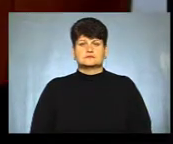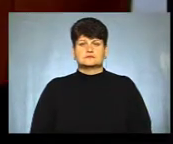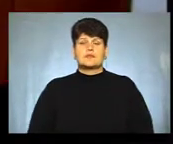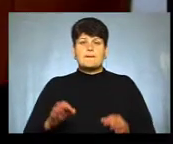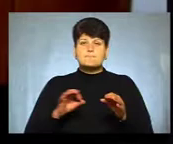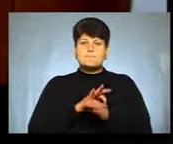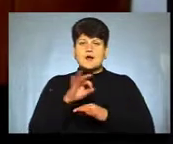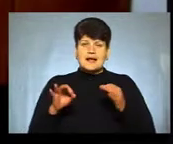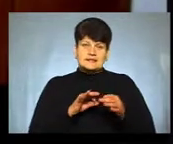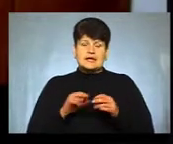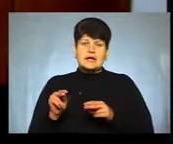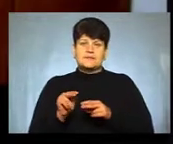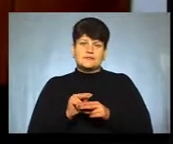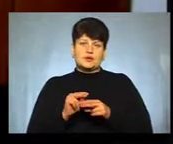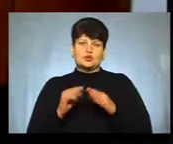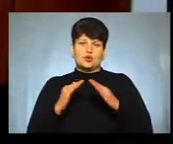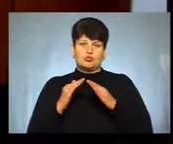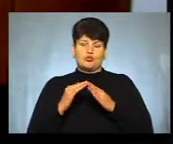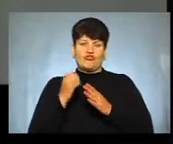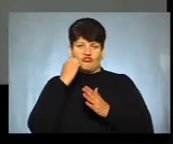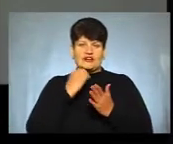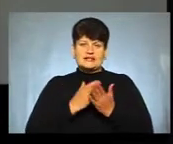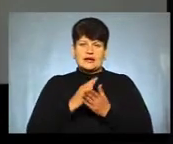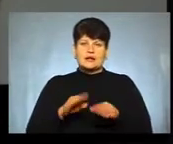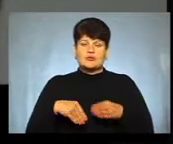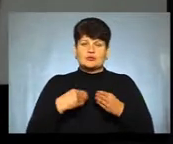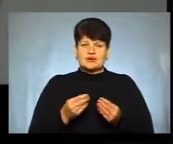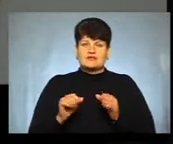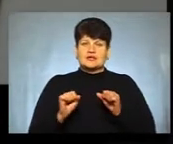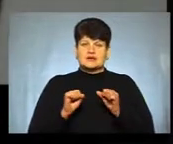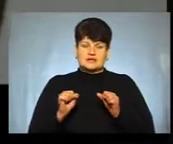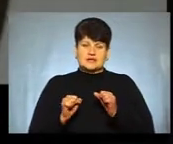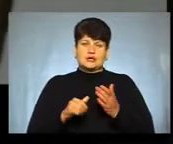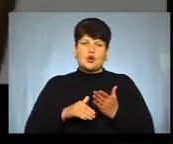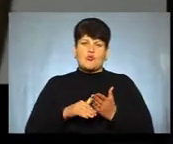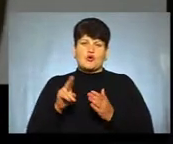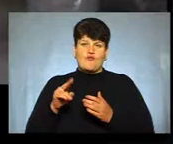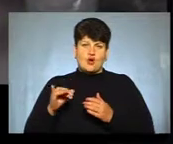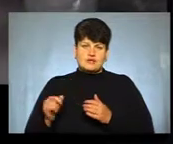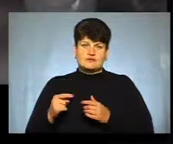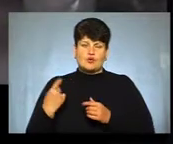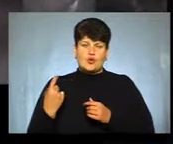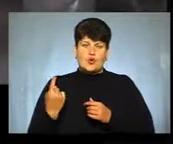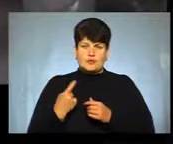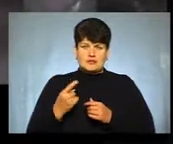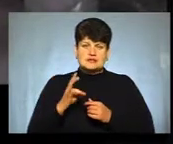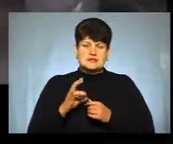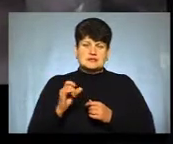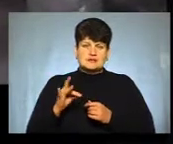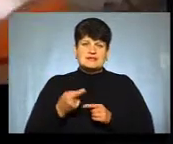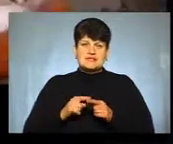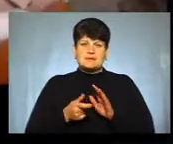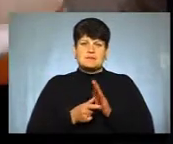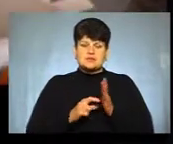Проект «Ремонт дому ветерана» подав на громадський бюджет керівник ветеранської спілки добровольців в області Назар Сарабун. Це приміщення, в